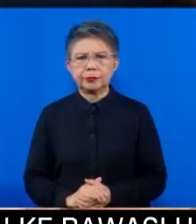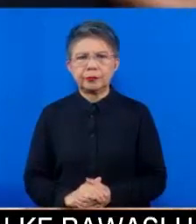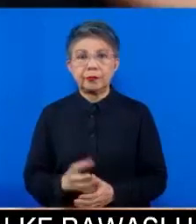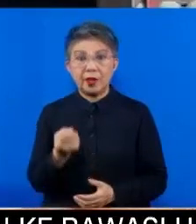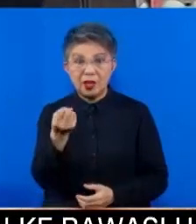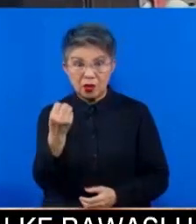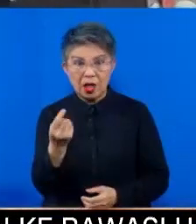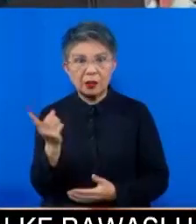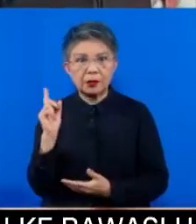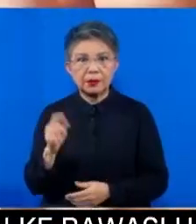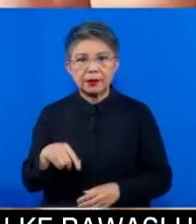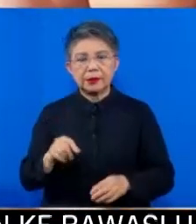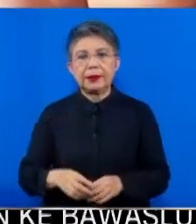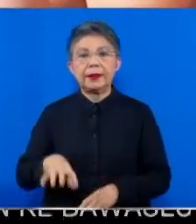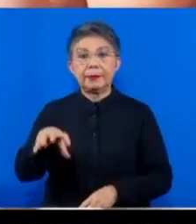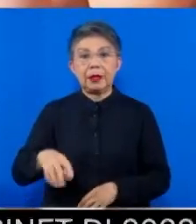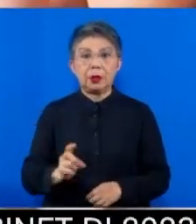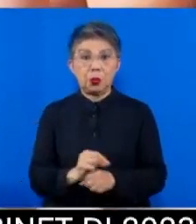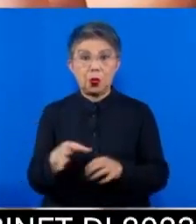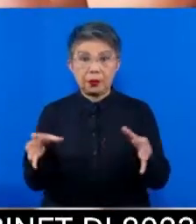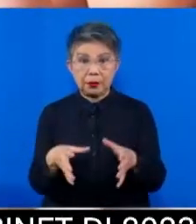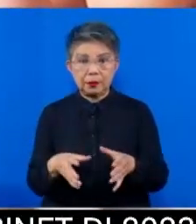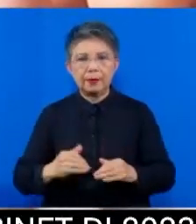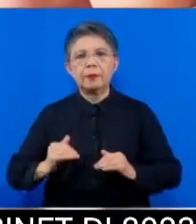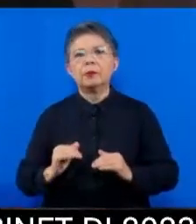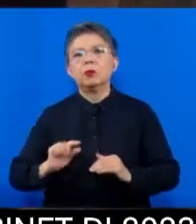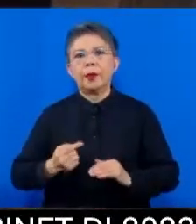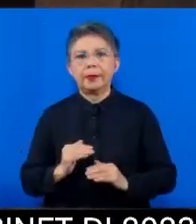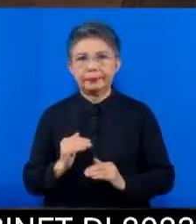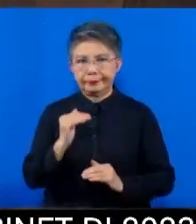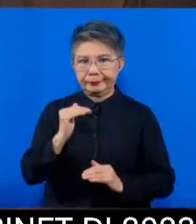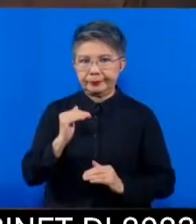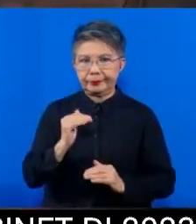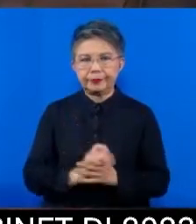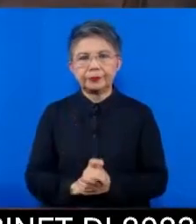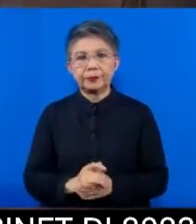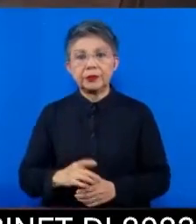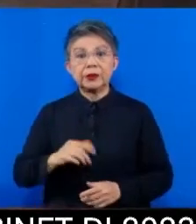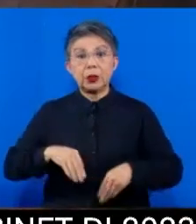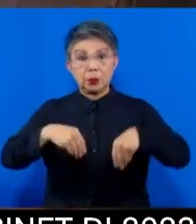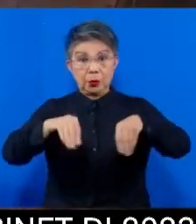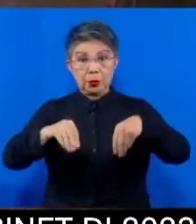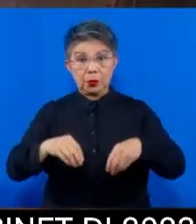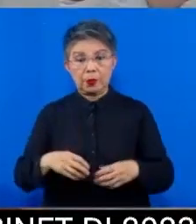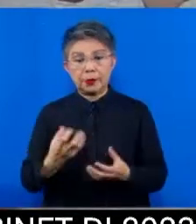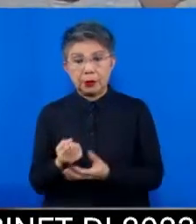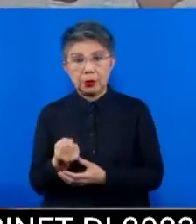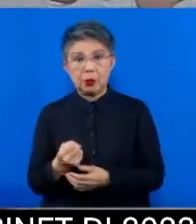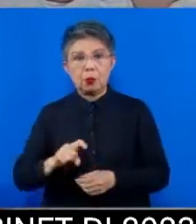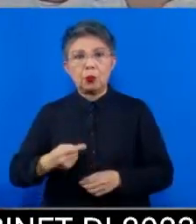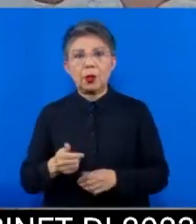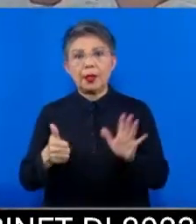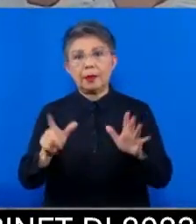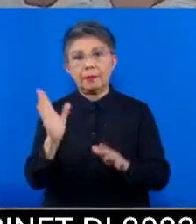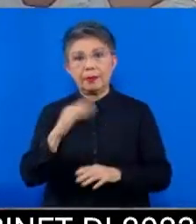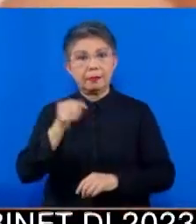Harga telur ayam di tingkat agen wilayah Jakarta Timur mengalami kenaikan. Menurut salah satu pedagang, harga telur ayam melonjak sejak 6 hari